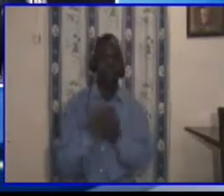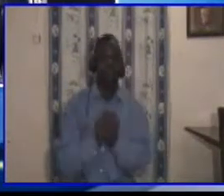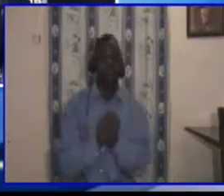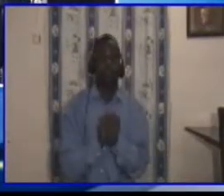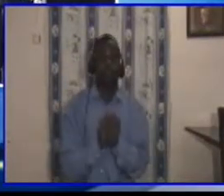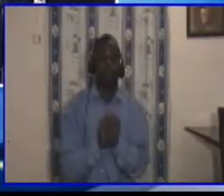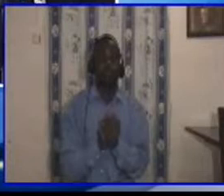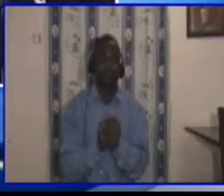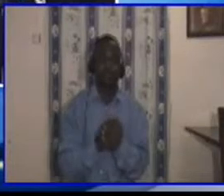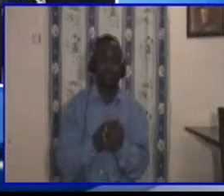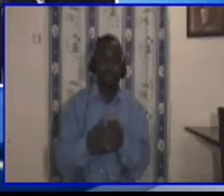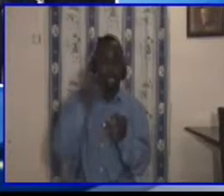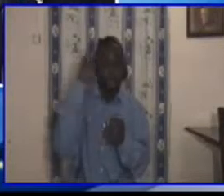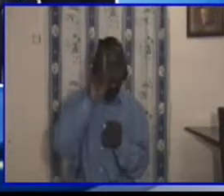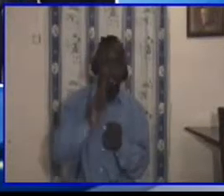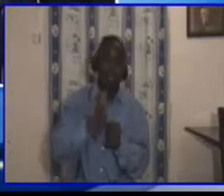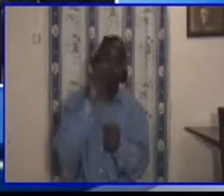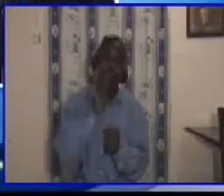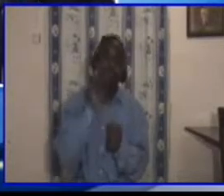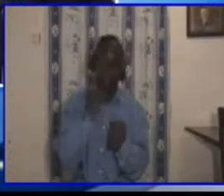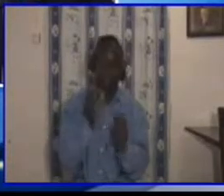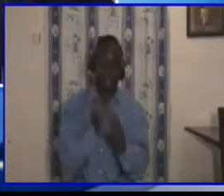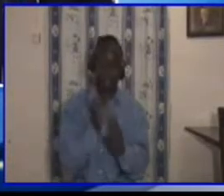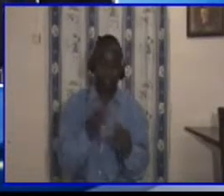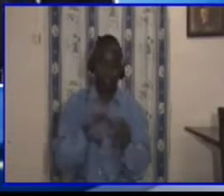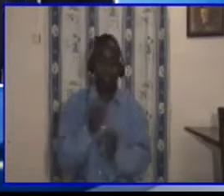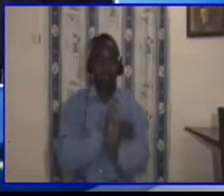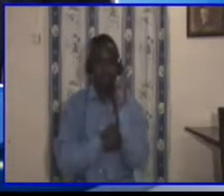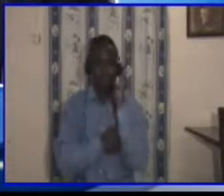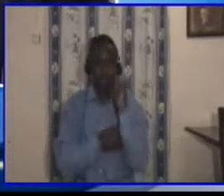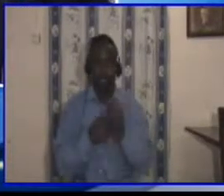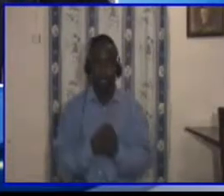per condividere la parola di dio